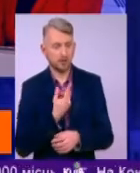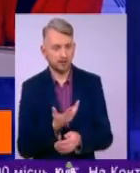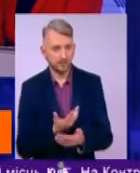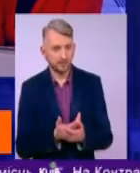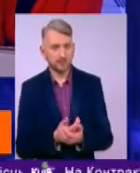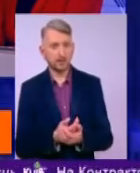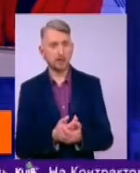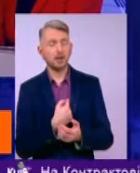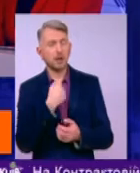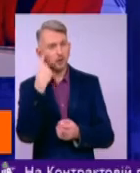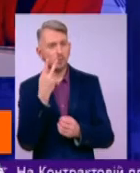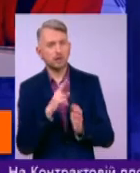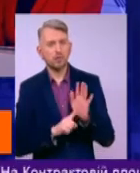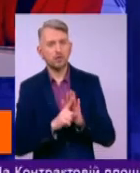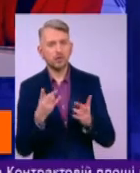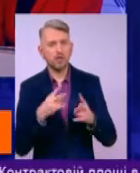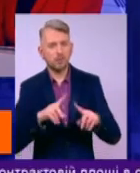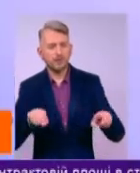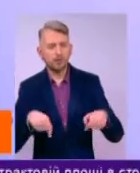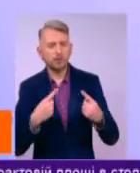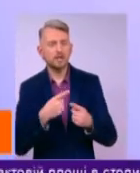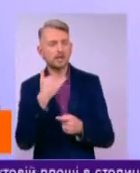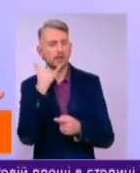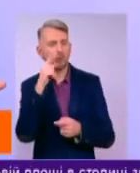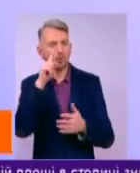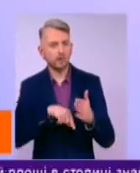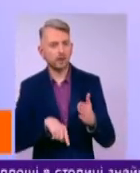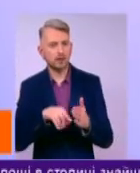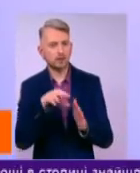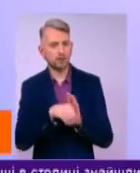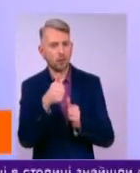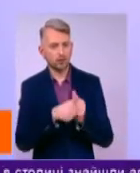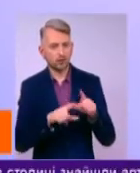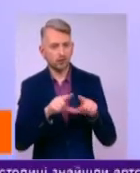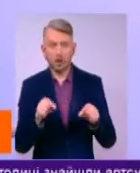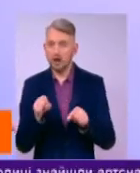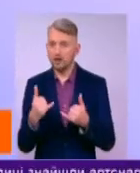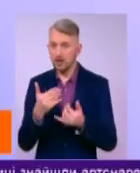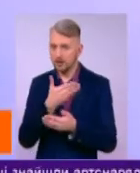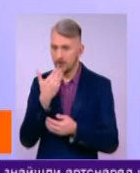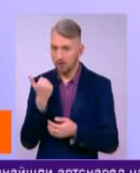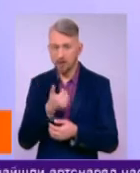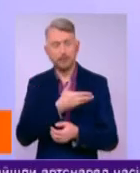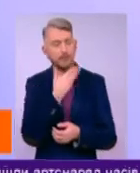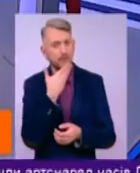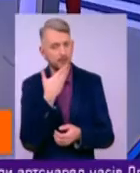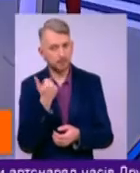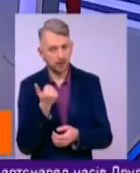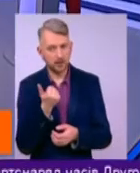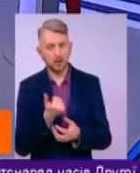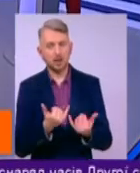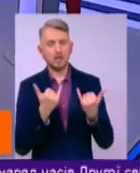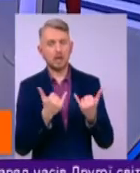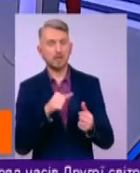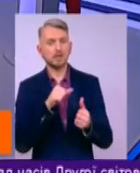думаю, принаймні, для початку треба відновити телефони довіри, щоб в кожній школі... А їх зараз немає? Немає. Ну, наразі,